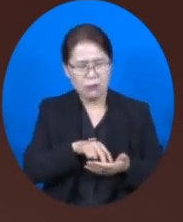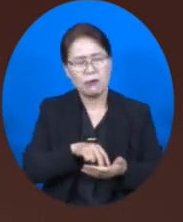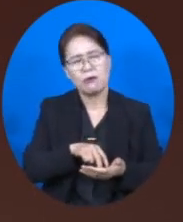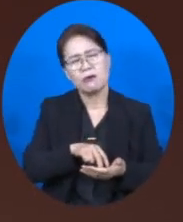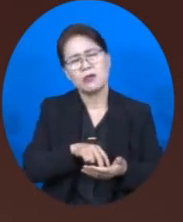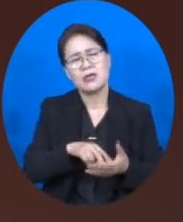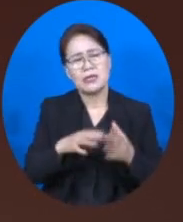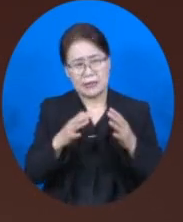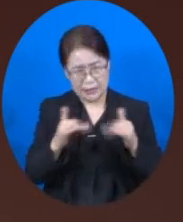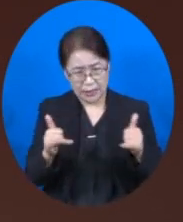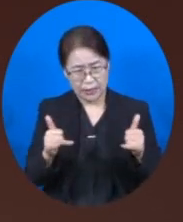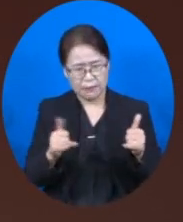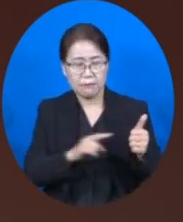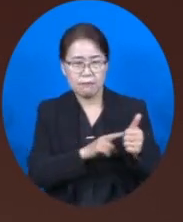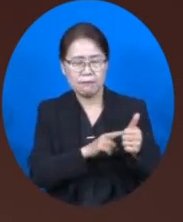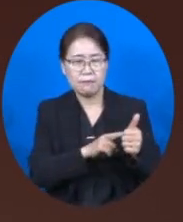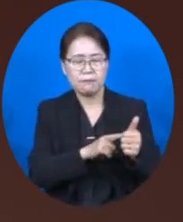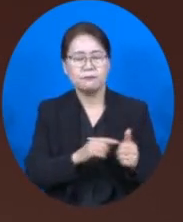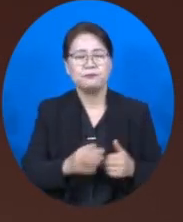외로운 사람이었습니다